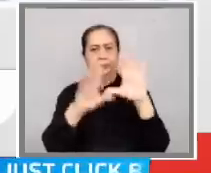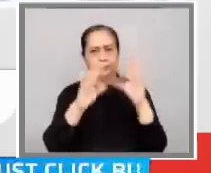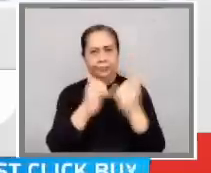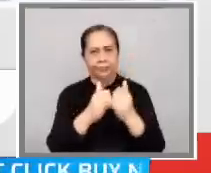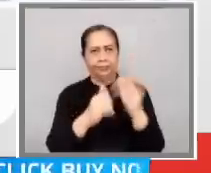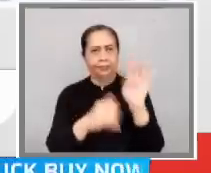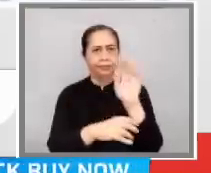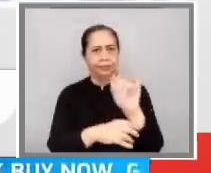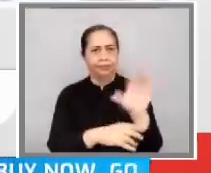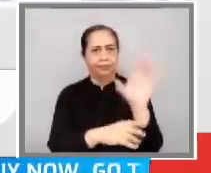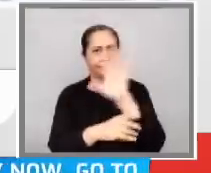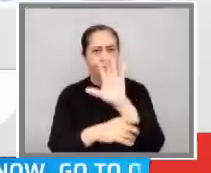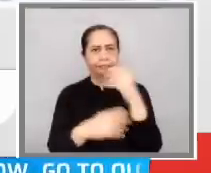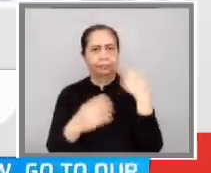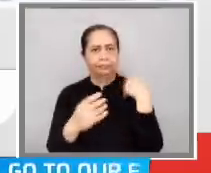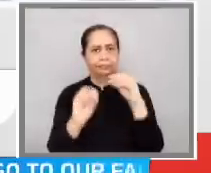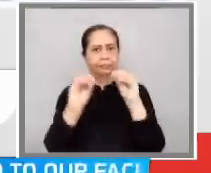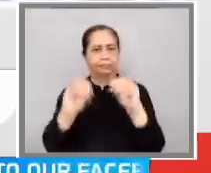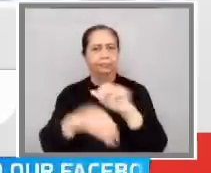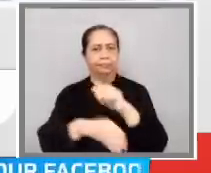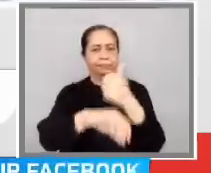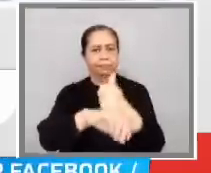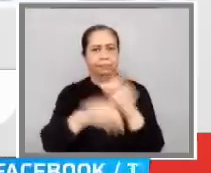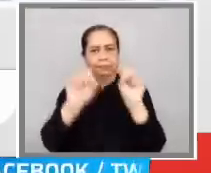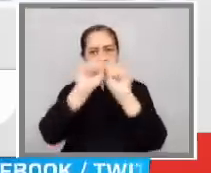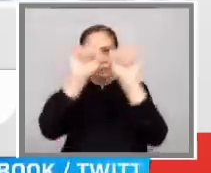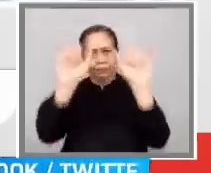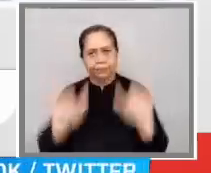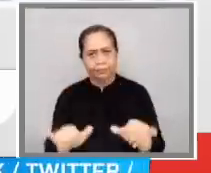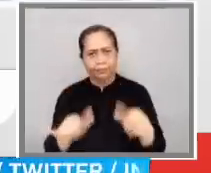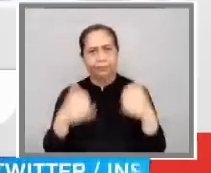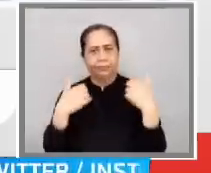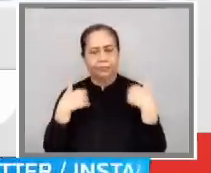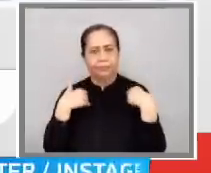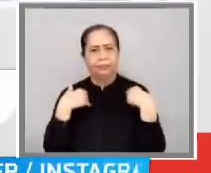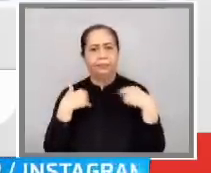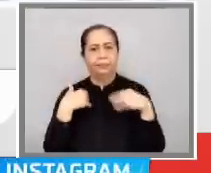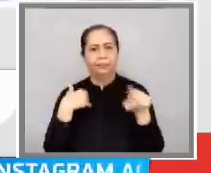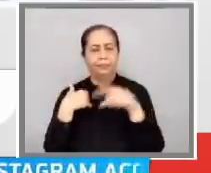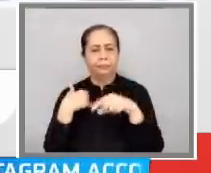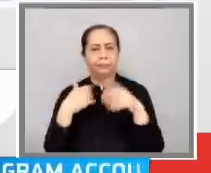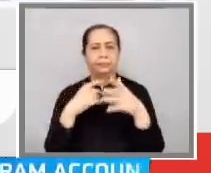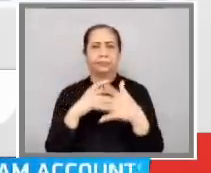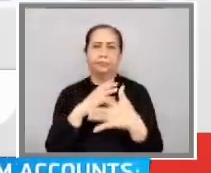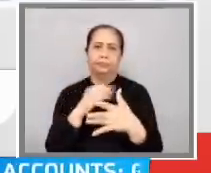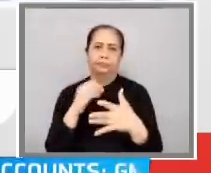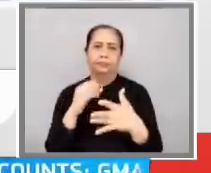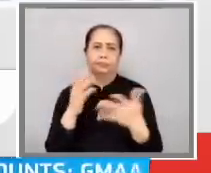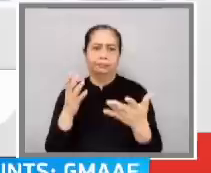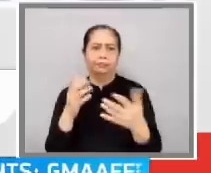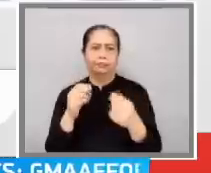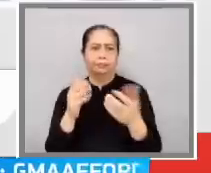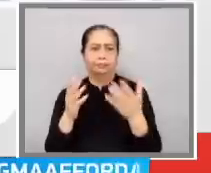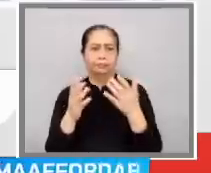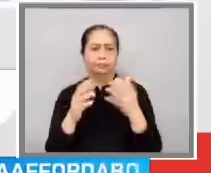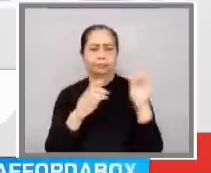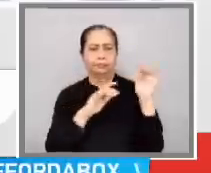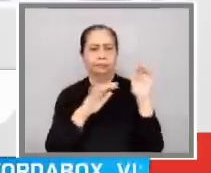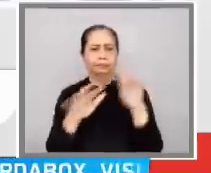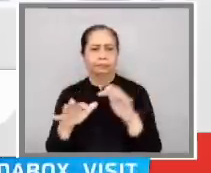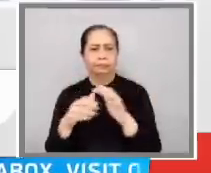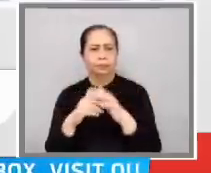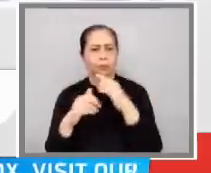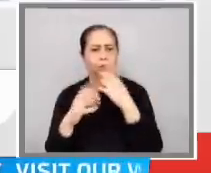may mga nakapag-put up na po ng systems nila, ng mga PTEs. At siguro nga po, dahil sa bugso po ng mga